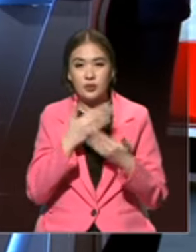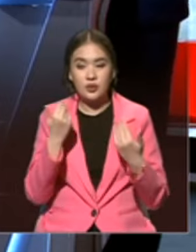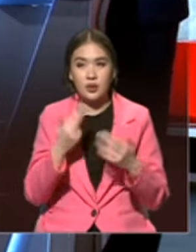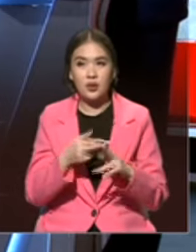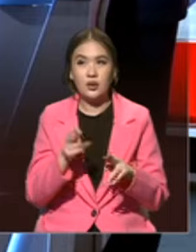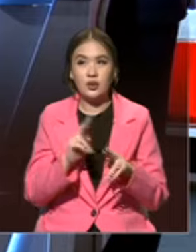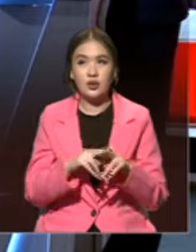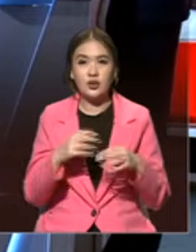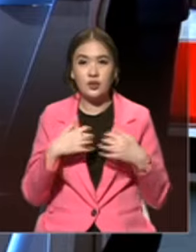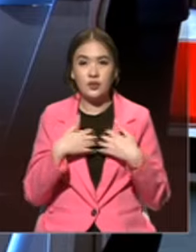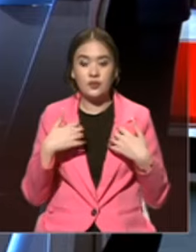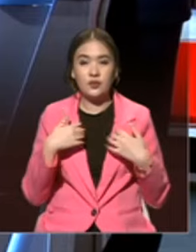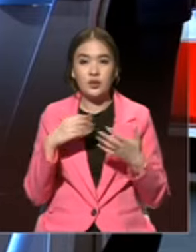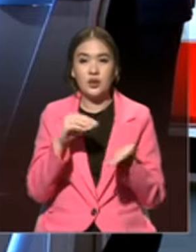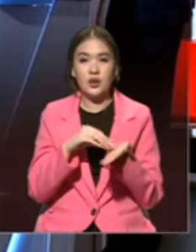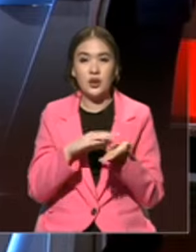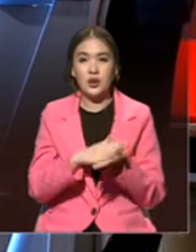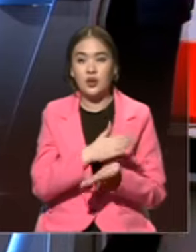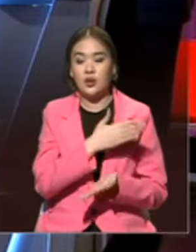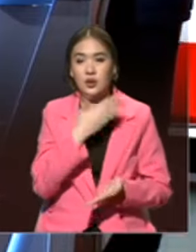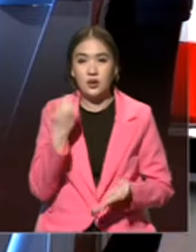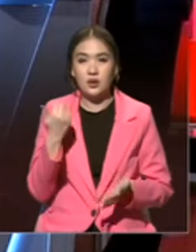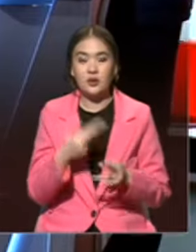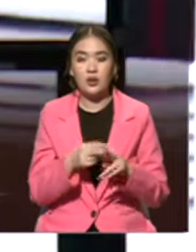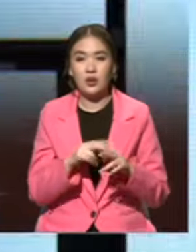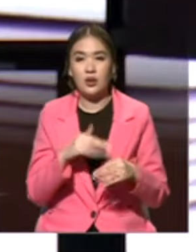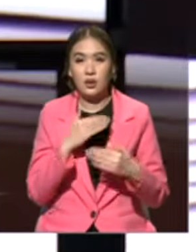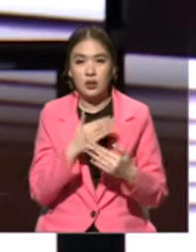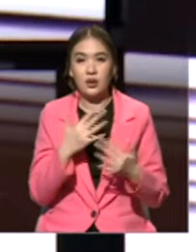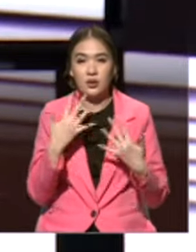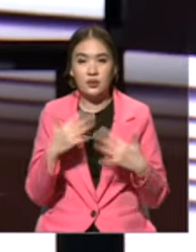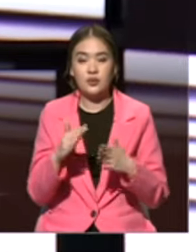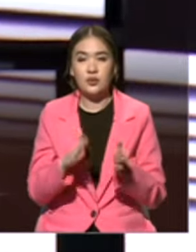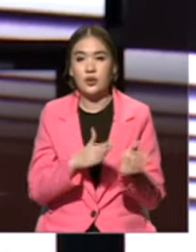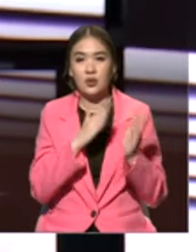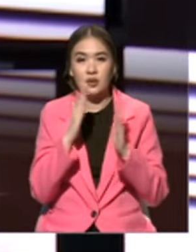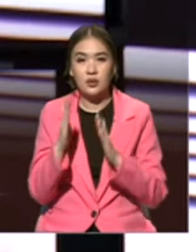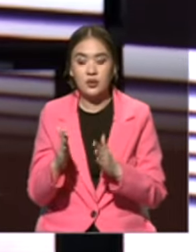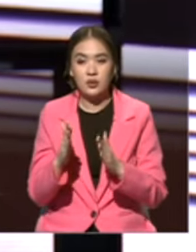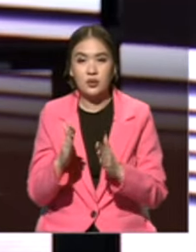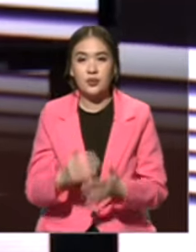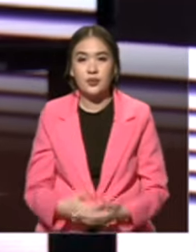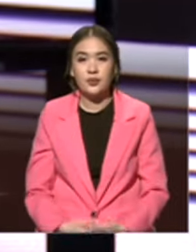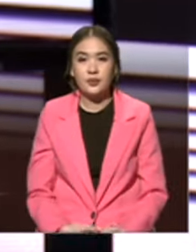малыңды тіркемей отырады. Сосын ғана әке көкөй деп ол малын тіркеп алады содан кейін.